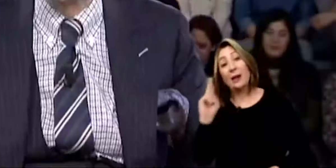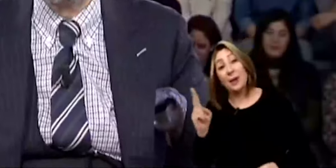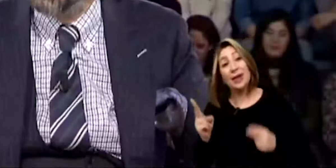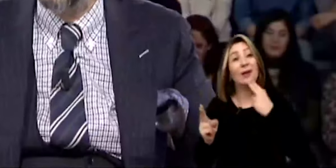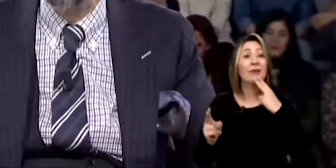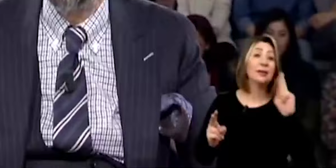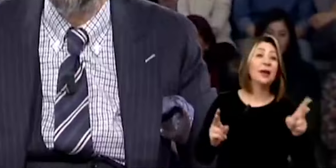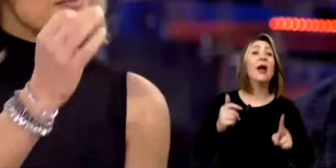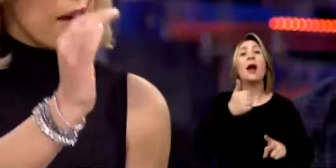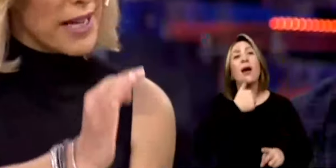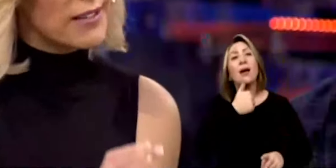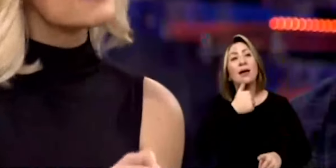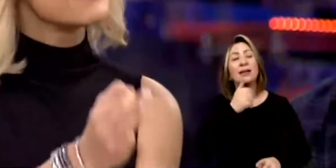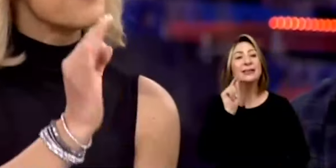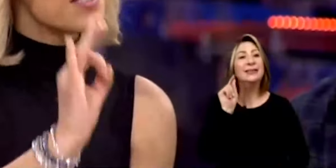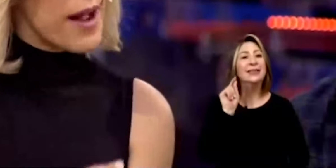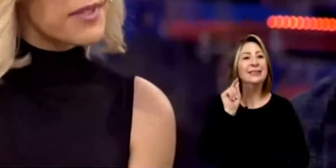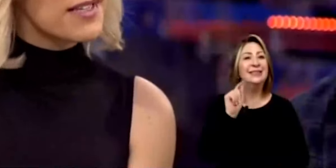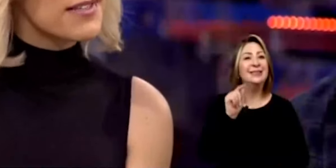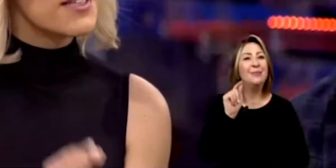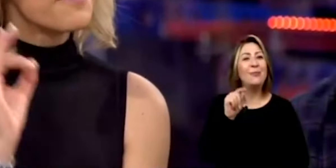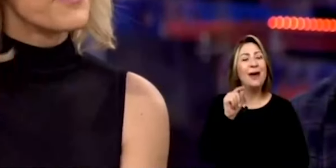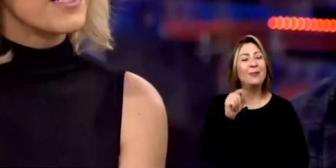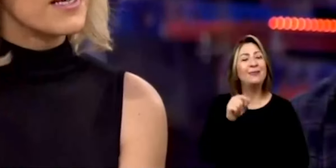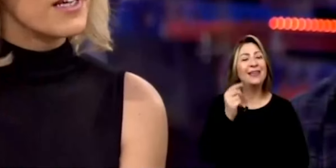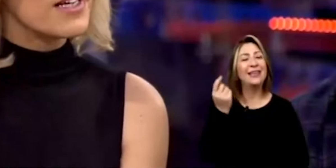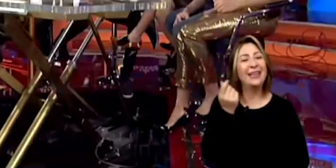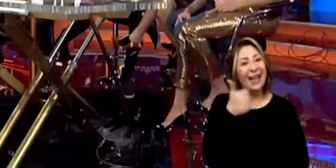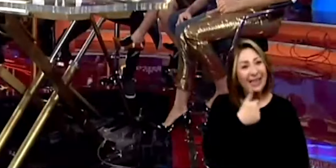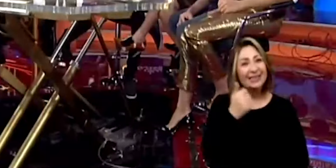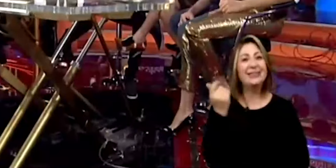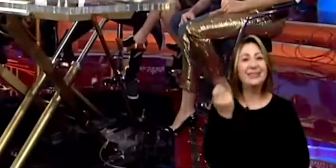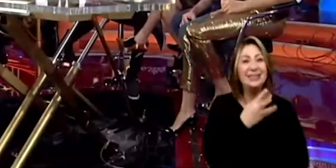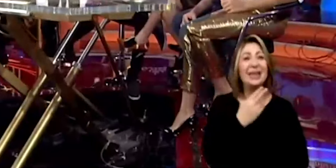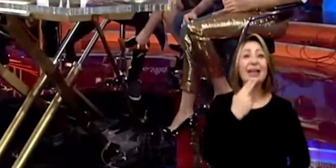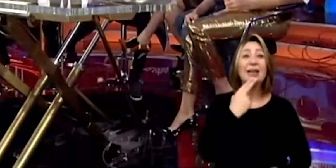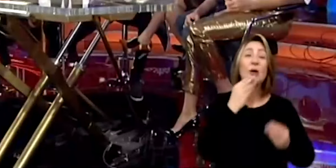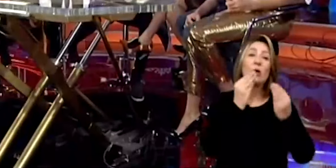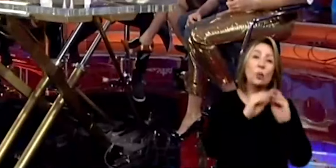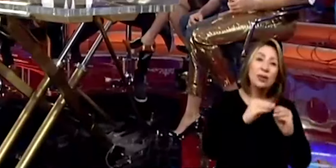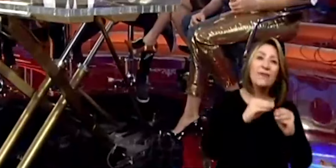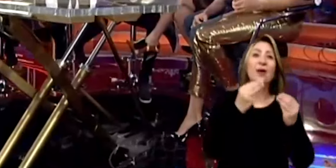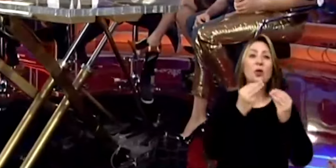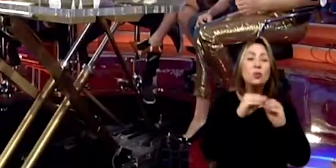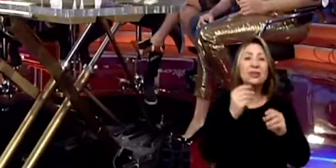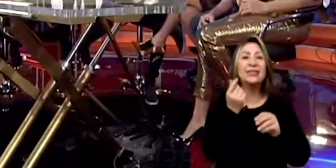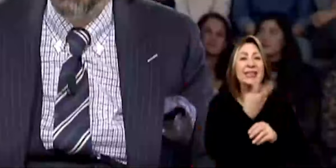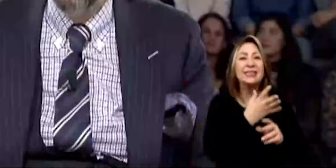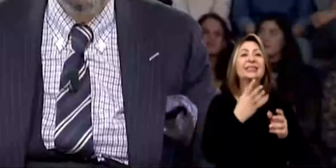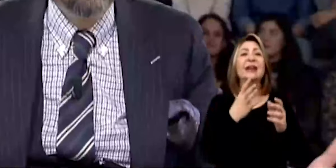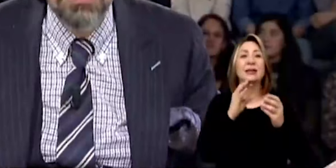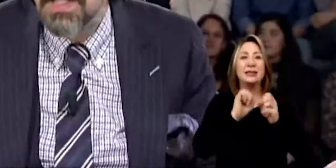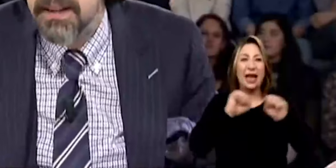etkiliyor yoksa hanımları? Erkeklerin sperm kalitesini ve sperm sayısını, kadınların da yumurta kalitesini ve yumurta sayısını